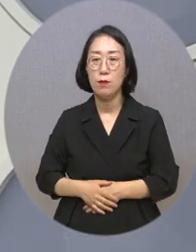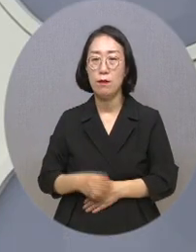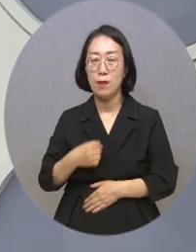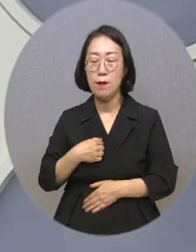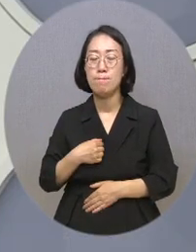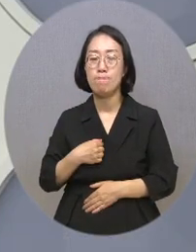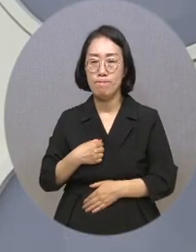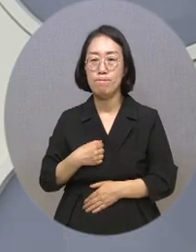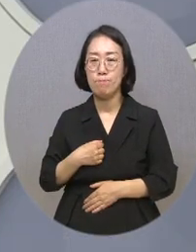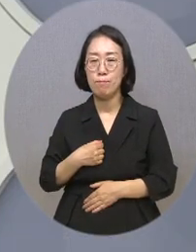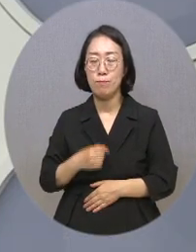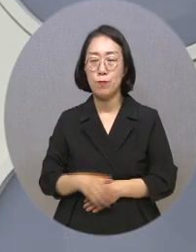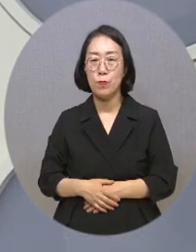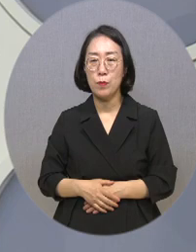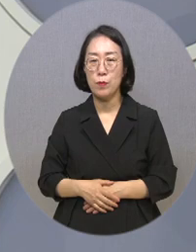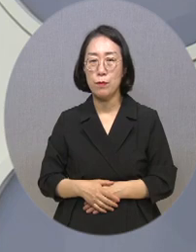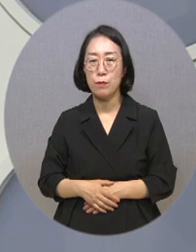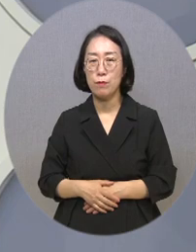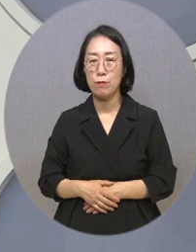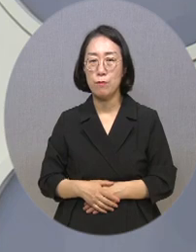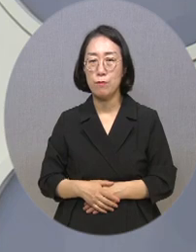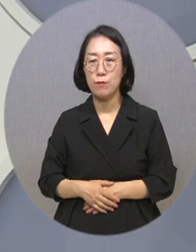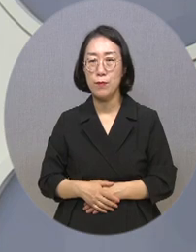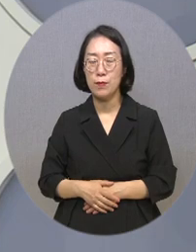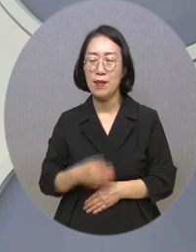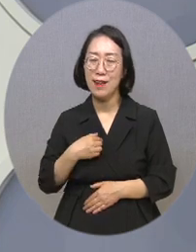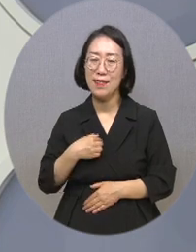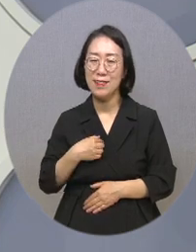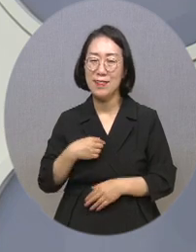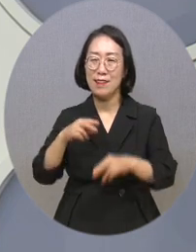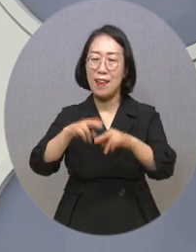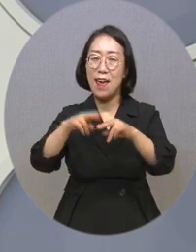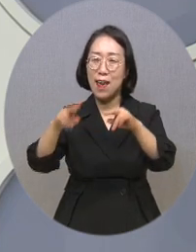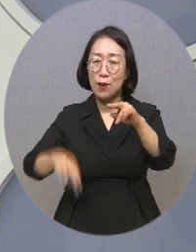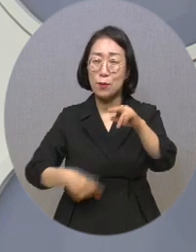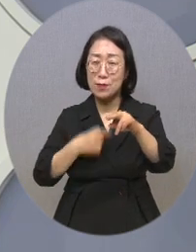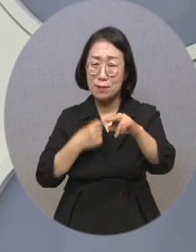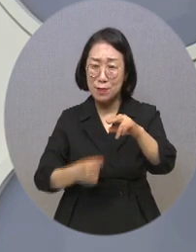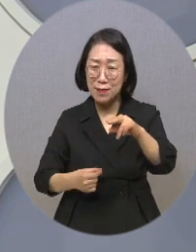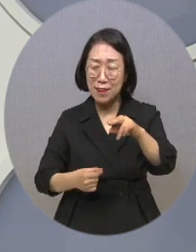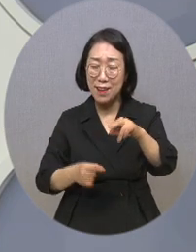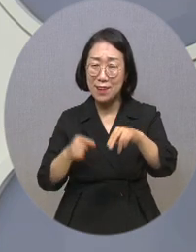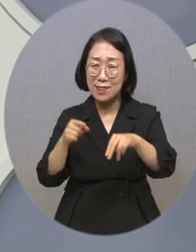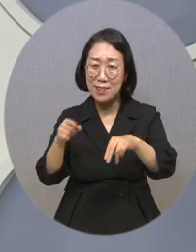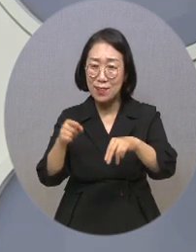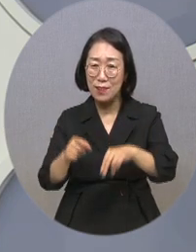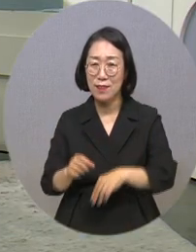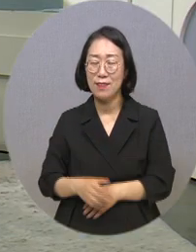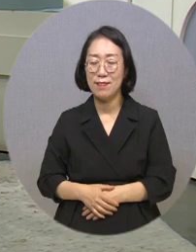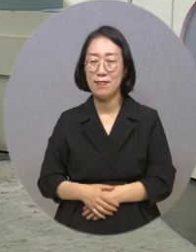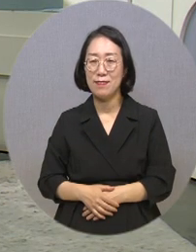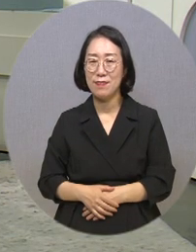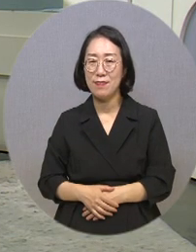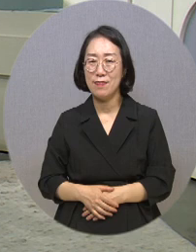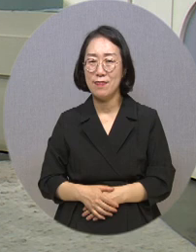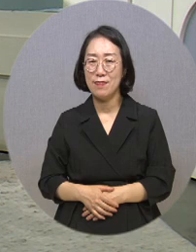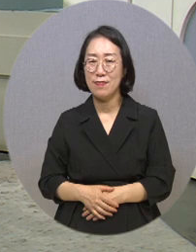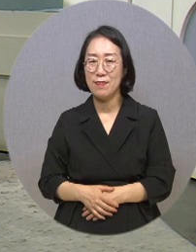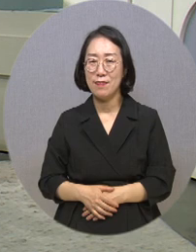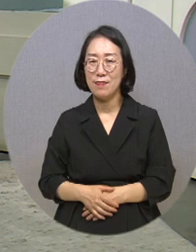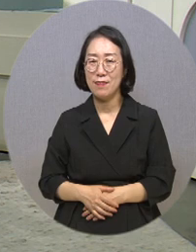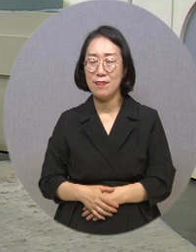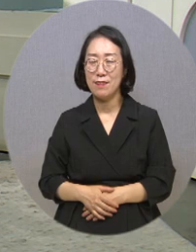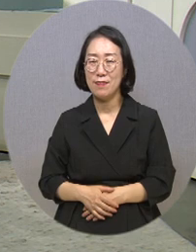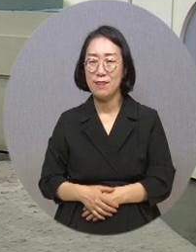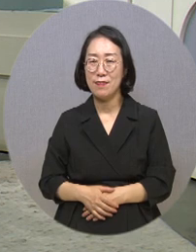서서히 정리해야 될 즈음에 있는 사람인데 별 말씀. 그것까지는 그 하는라는 게 저희